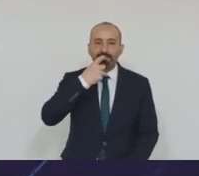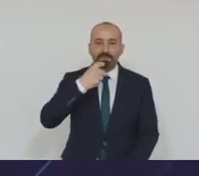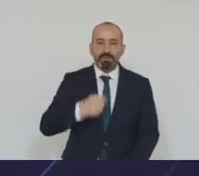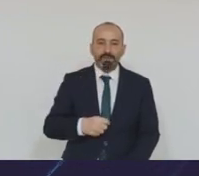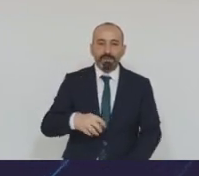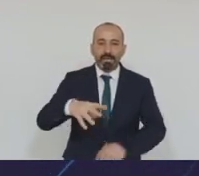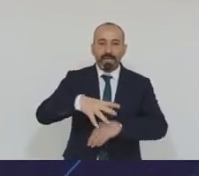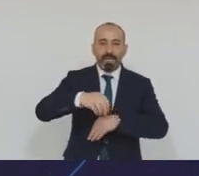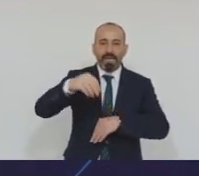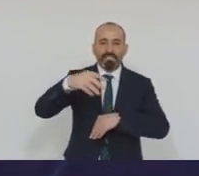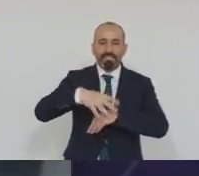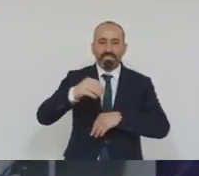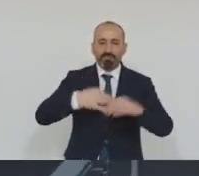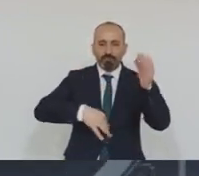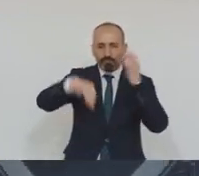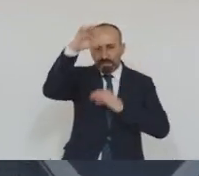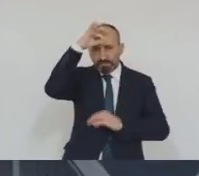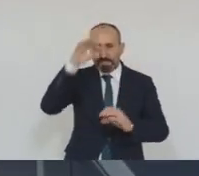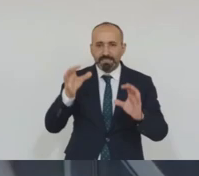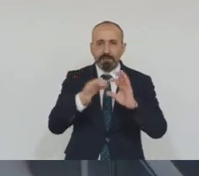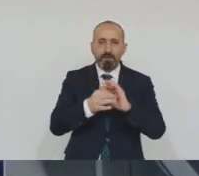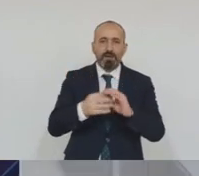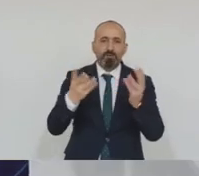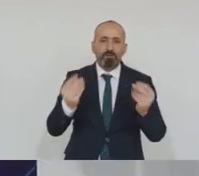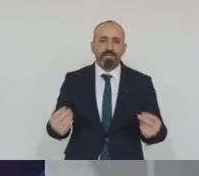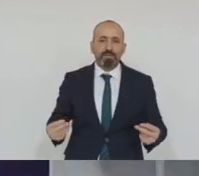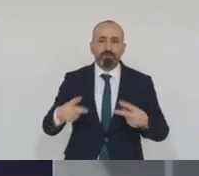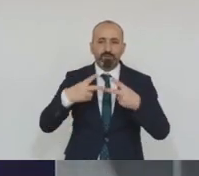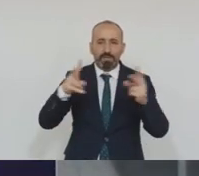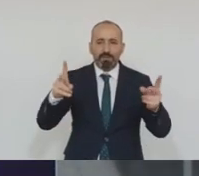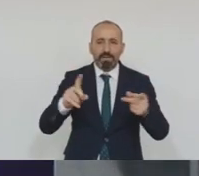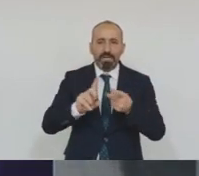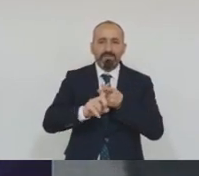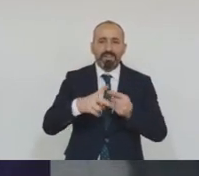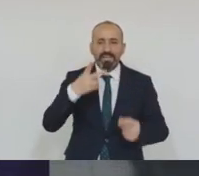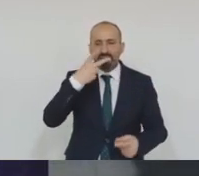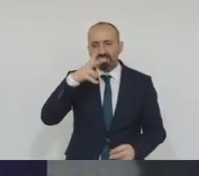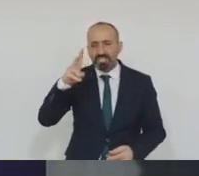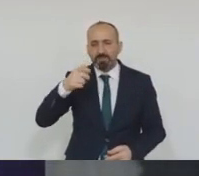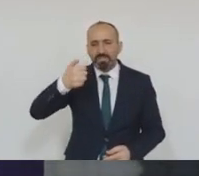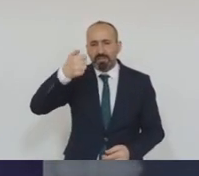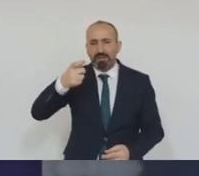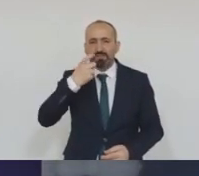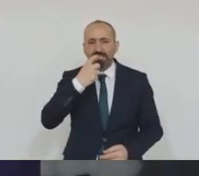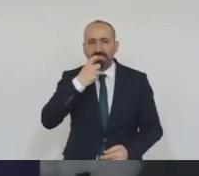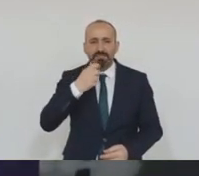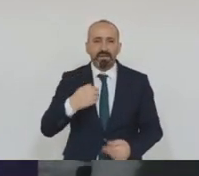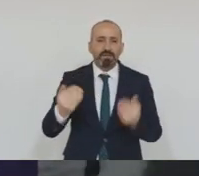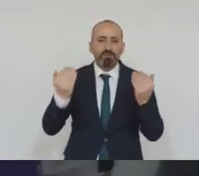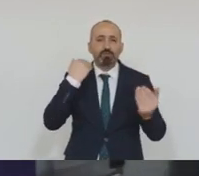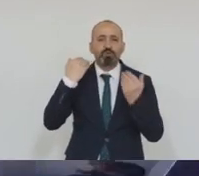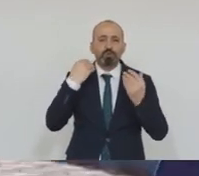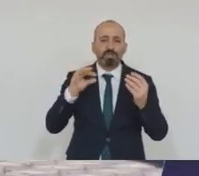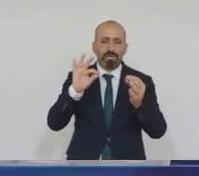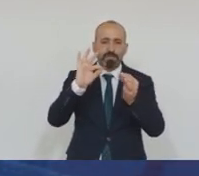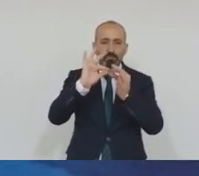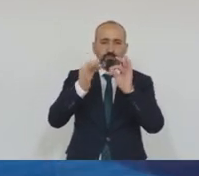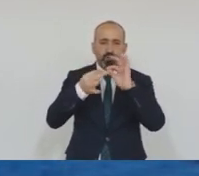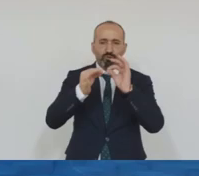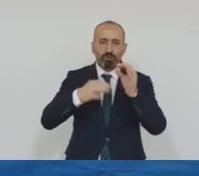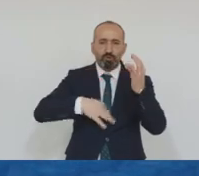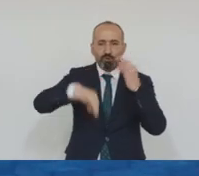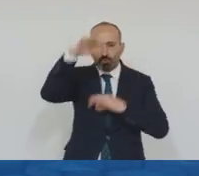1996 yılında Erciyes Üniversitesi'ne bağlı olarak kurulan ve 2006 yılında